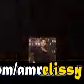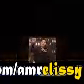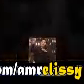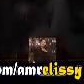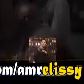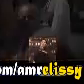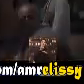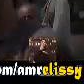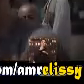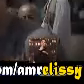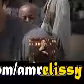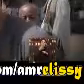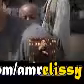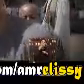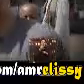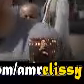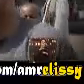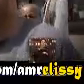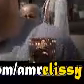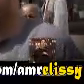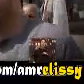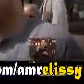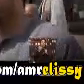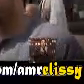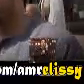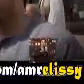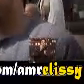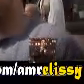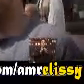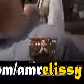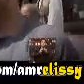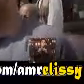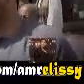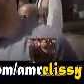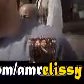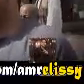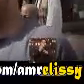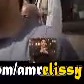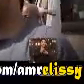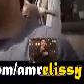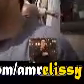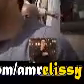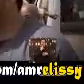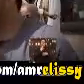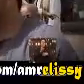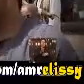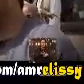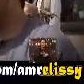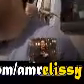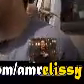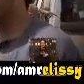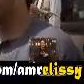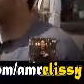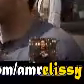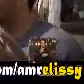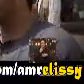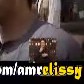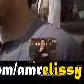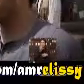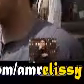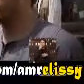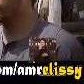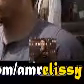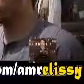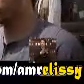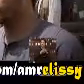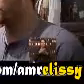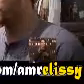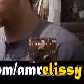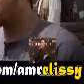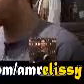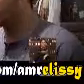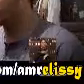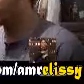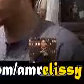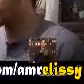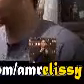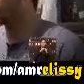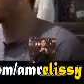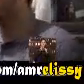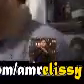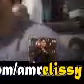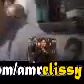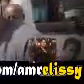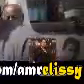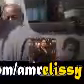عنجيب العربية هتاخد 40 جنيه، عنمشوا أقل حاجة 10 كيلو عشان نوصلوا المستوصف أو مستوصف